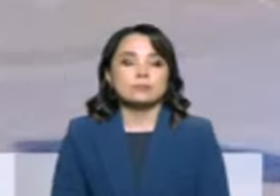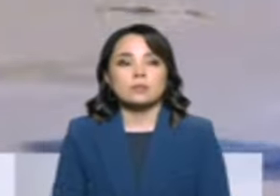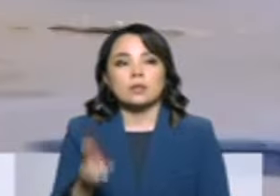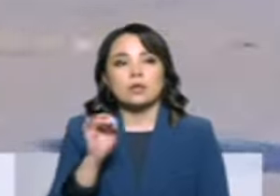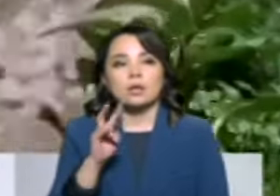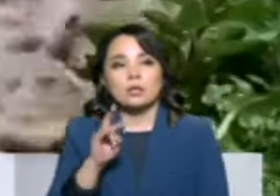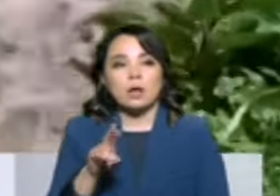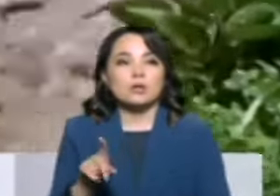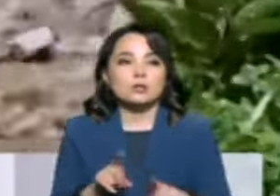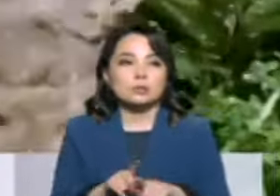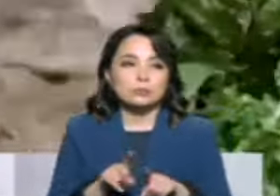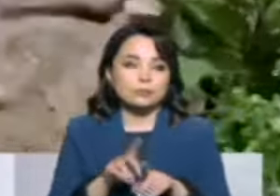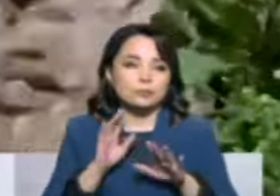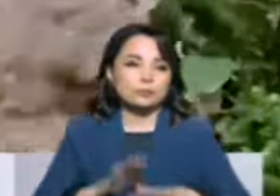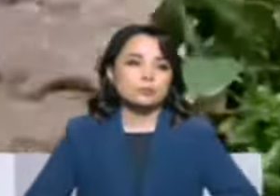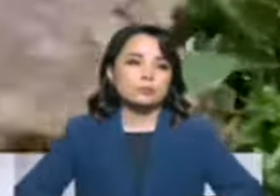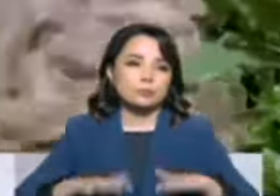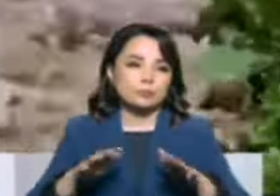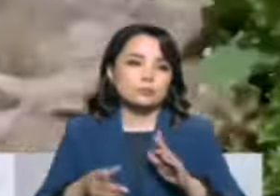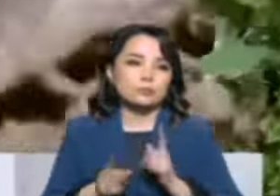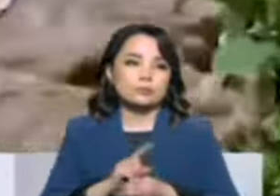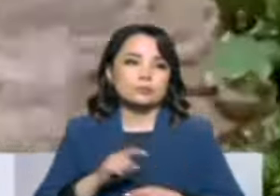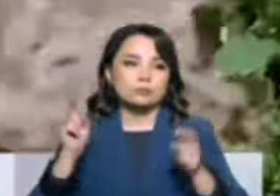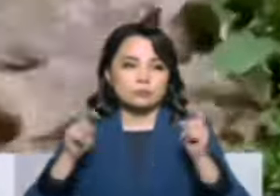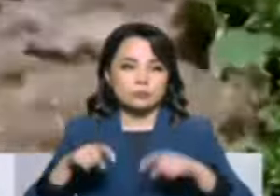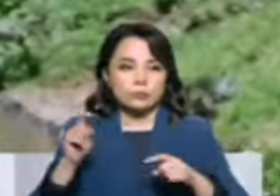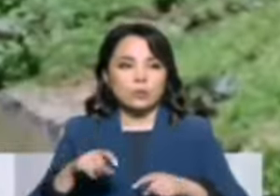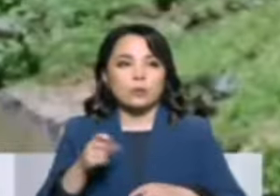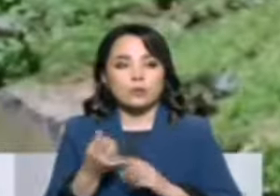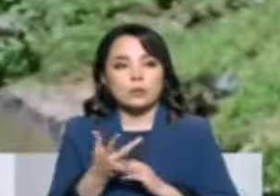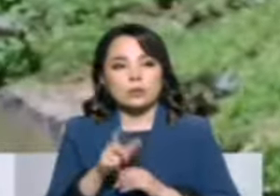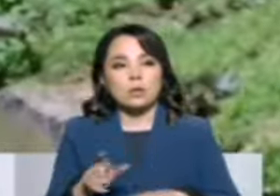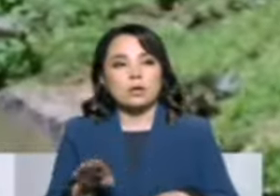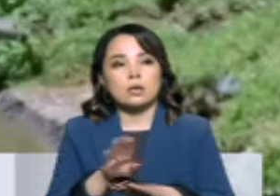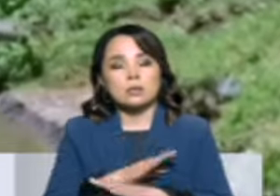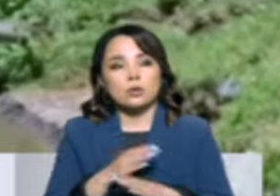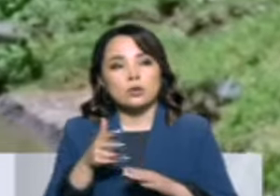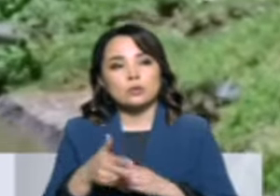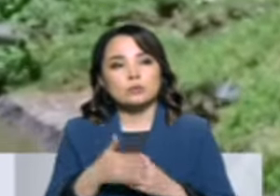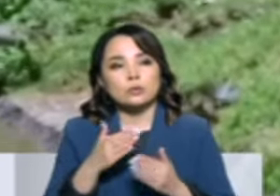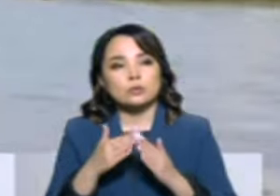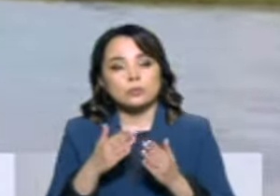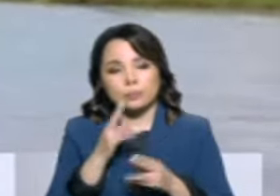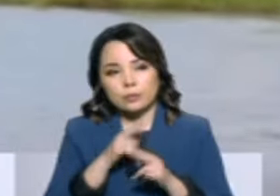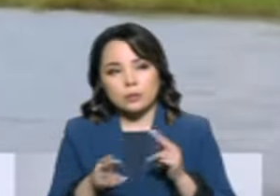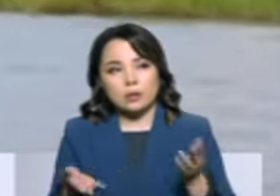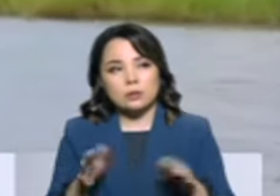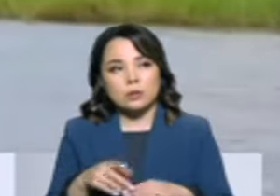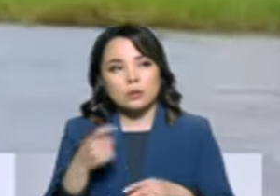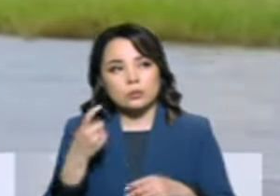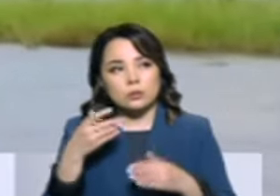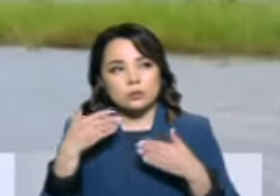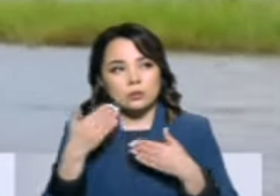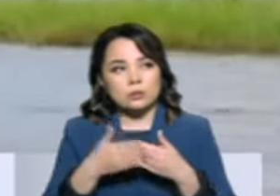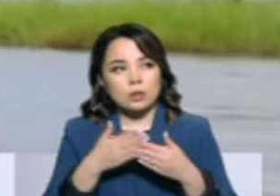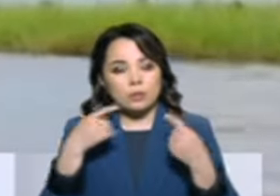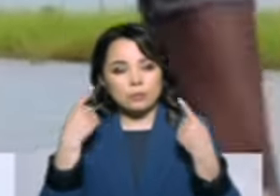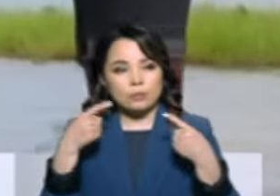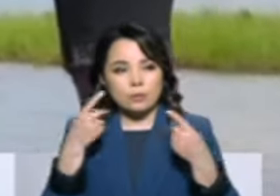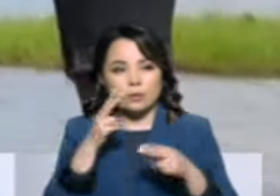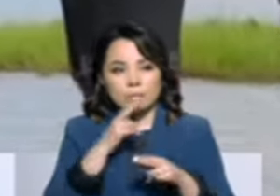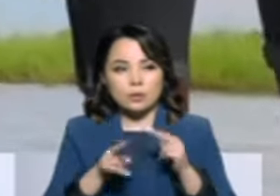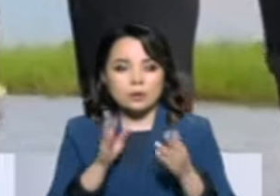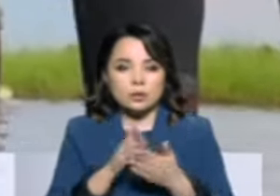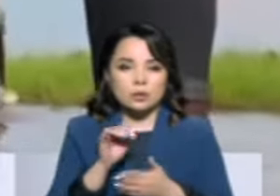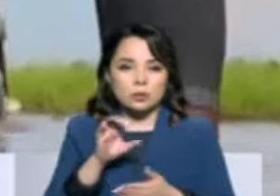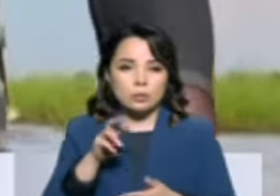Кенияда толассыз жаңбыр соңы алапат тасқынға ұласты. 13 тұрғын өліп, 3000-дай үйсіз қалды. Жүздігі мал қырылған. Табиғи апаттан әсіресе